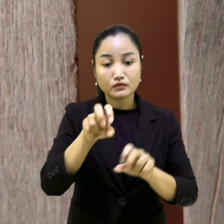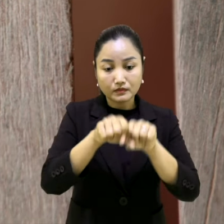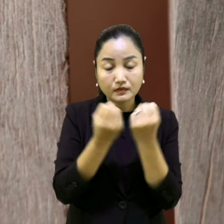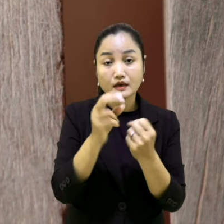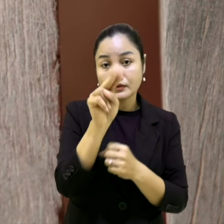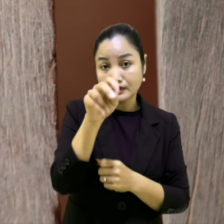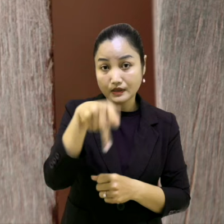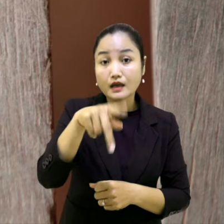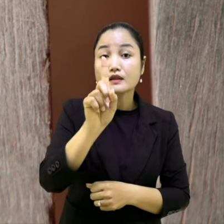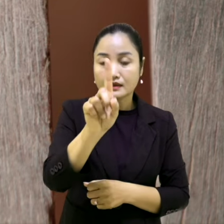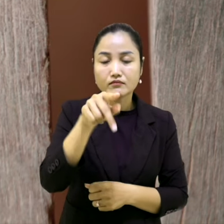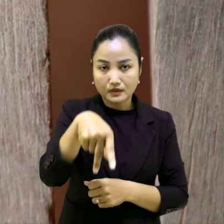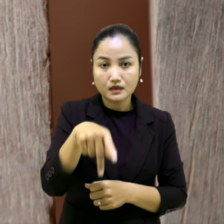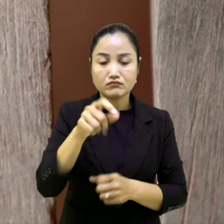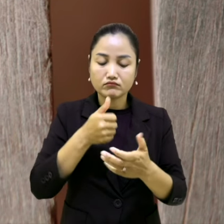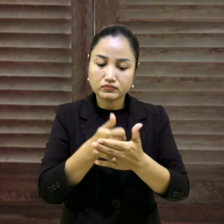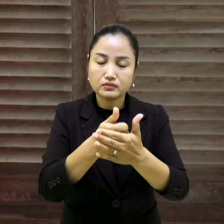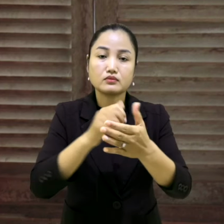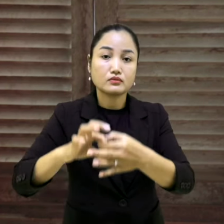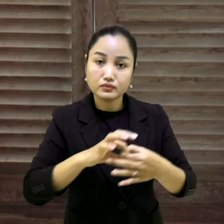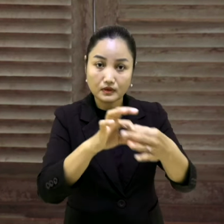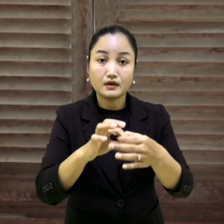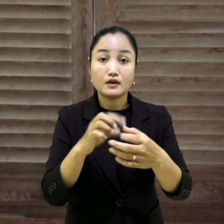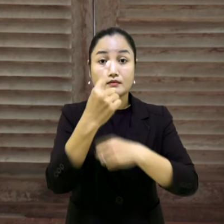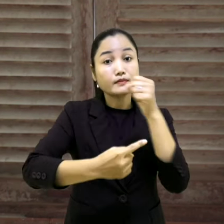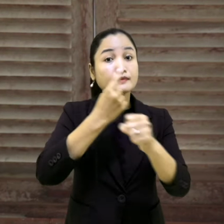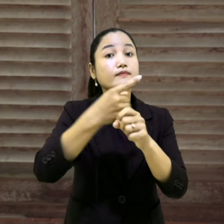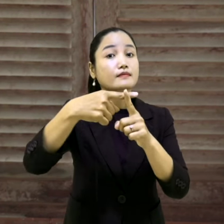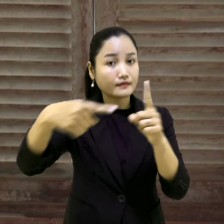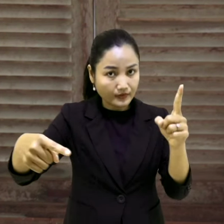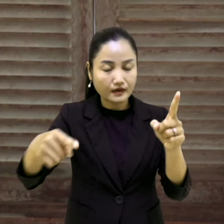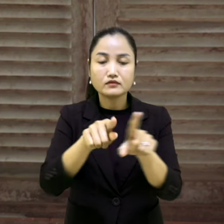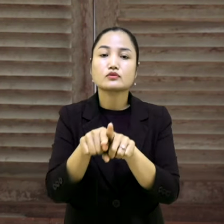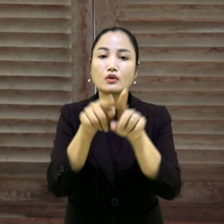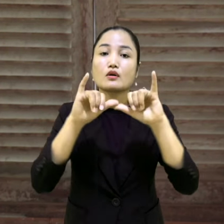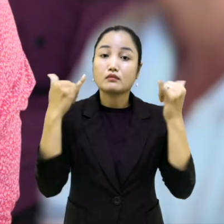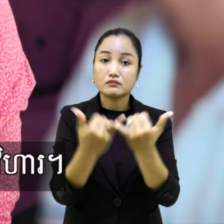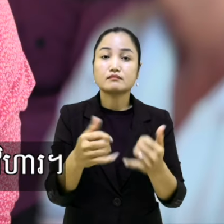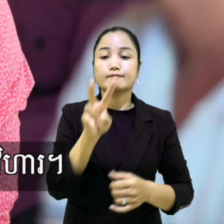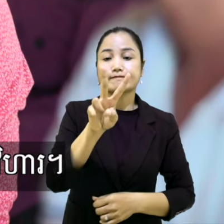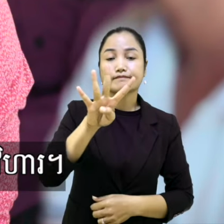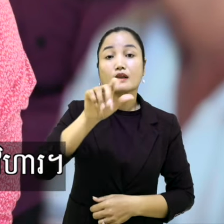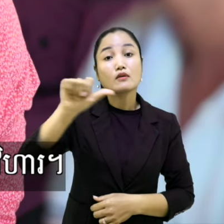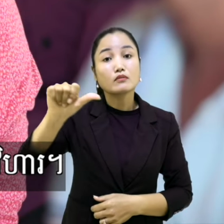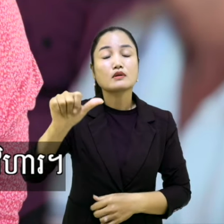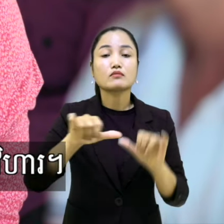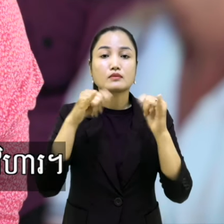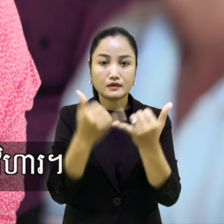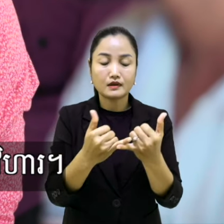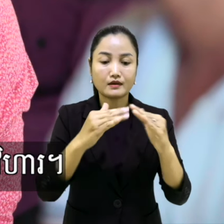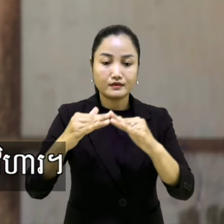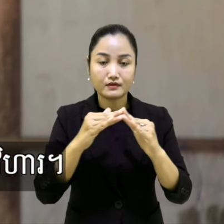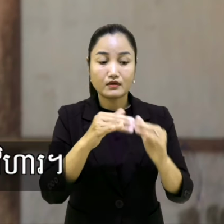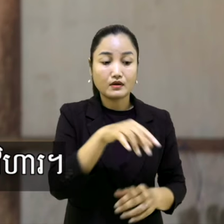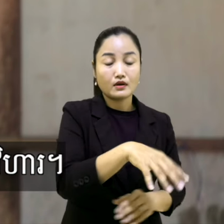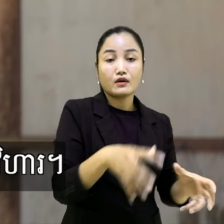nâng dù về nội tệ sầm bát tía dù anh đi phí ban ăn vật xả là bón cùng rồng rồi dạ bé mùi chín năm còn lá chìm mùi cồn xác trong nôn pì bòn buồn